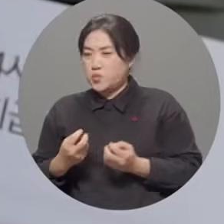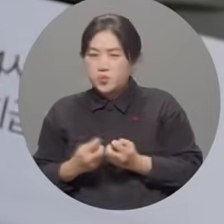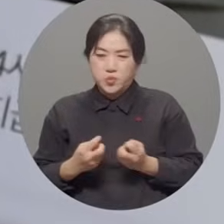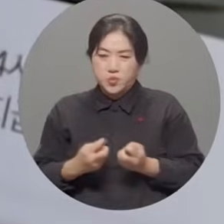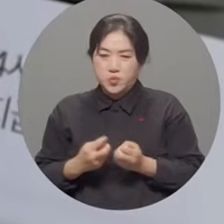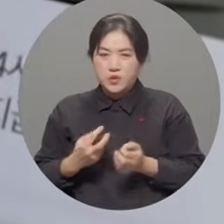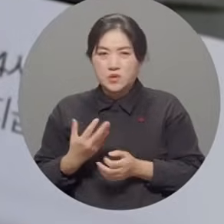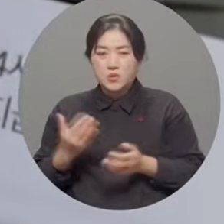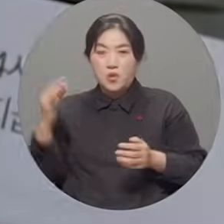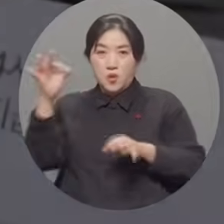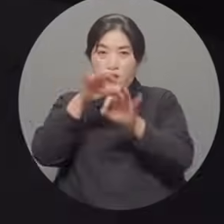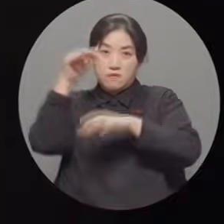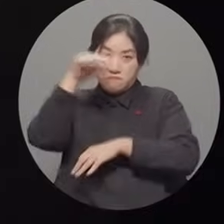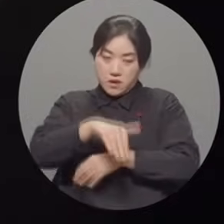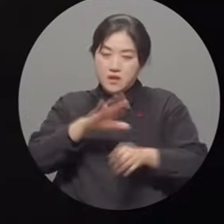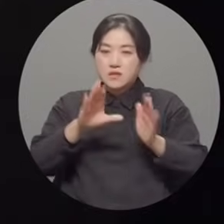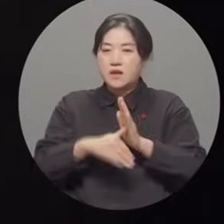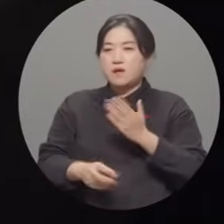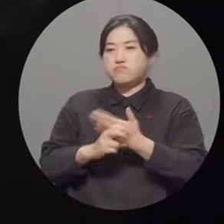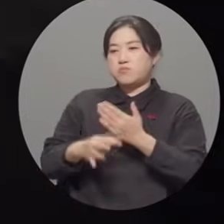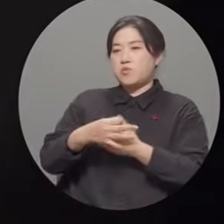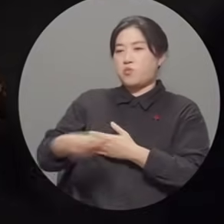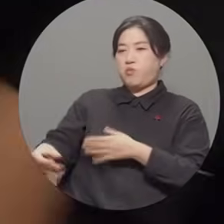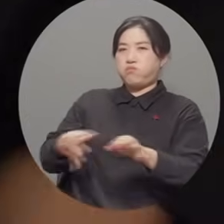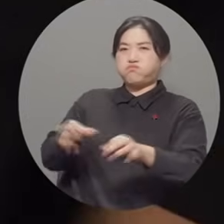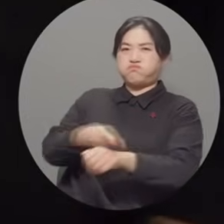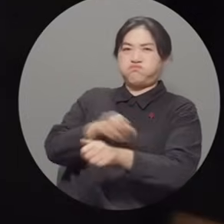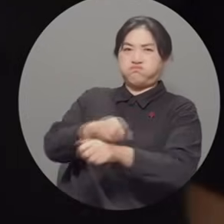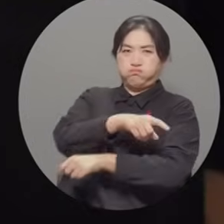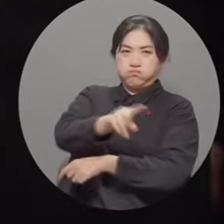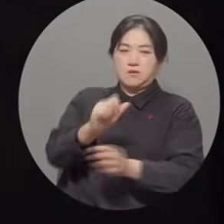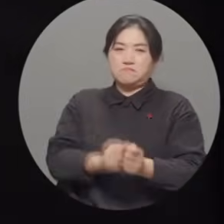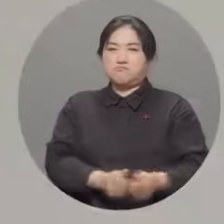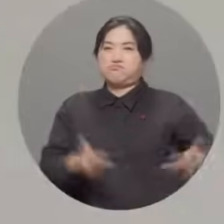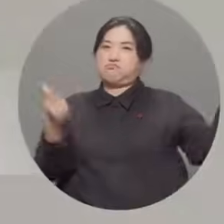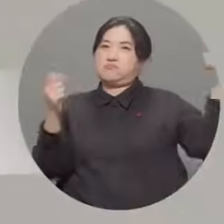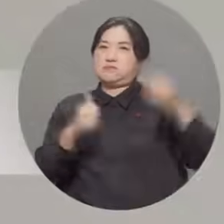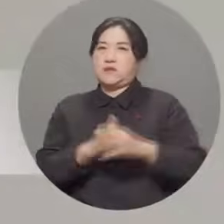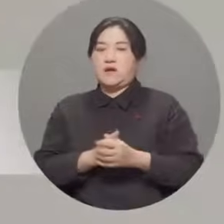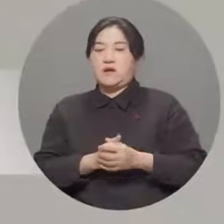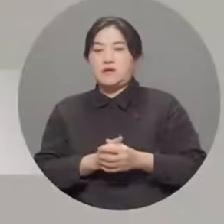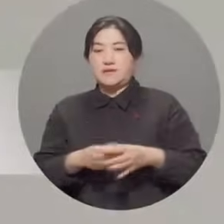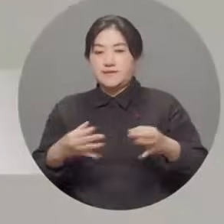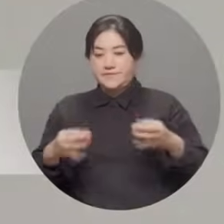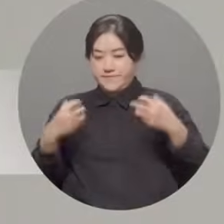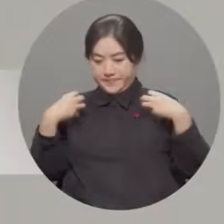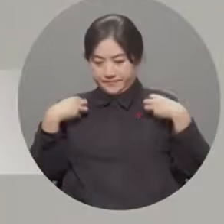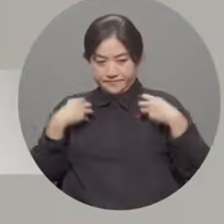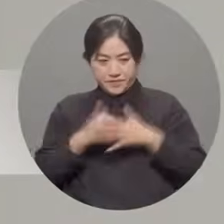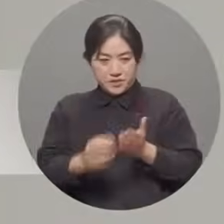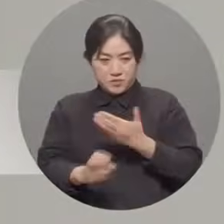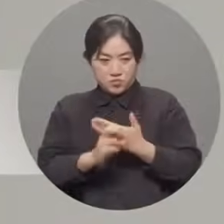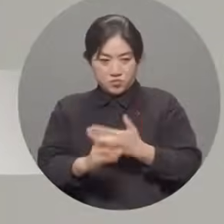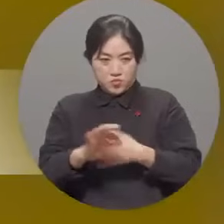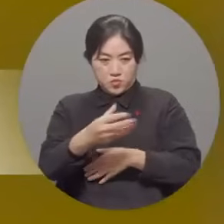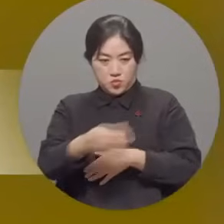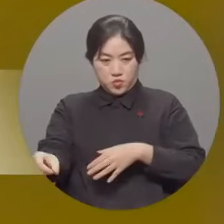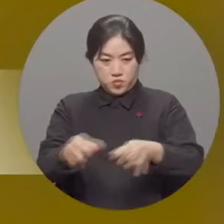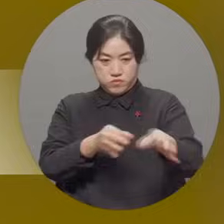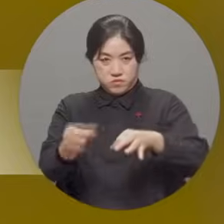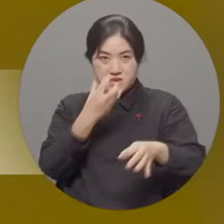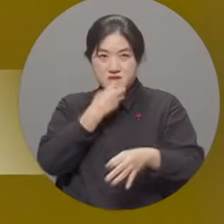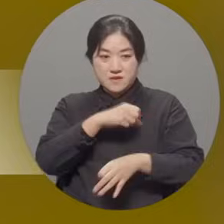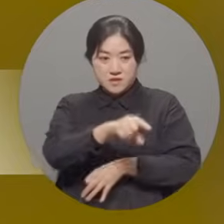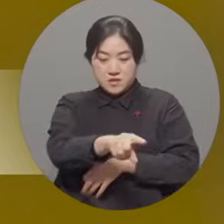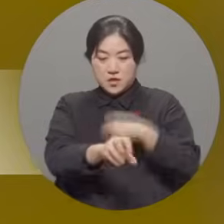경기 불황일수록 불법 사금융 시장은 더 커지고 있습니다. 금융당국이 불법 사금융의 경우 이자는 물론